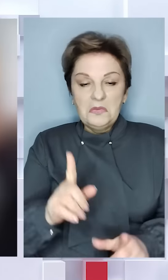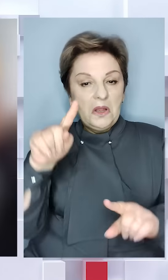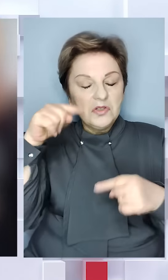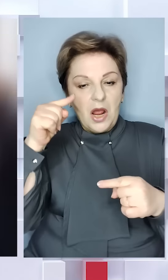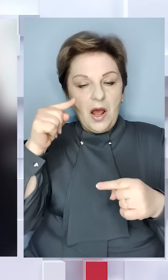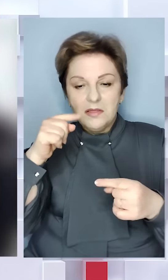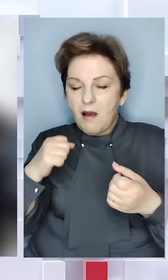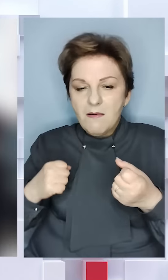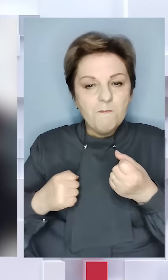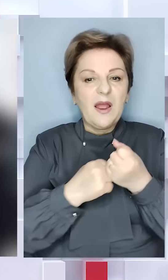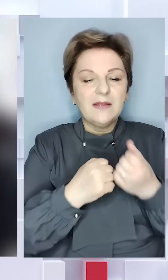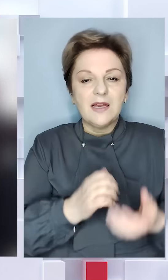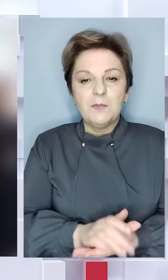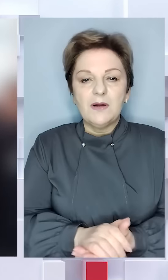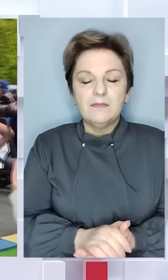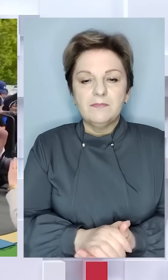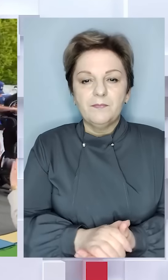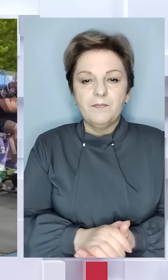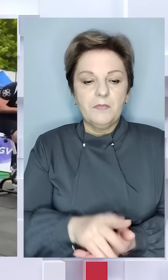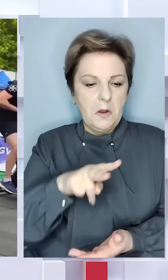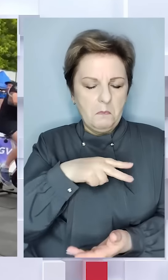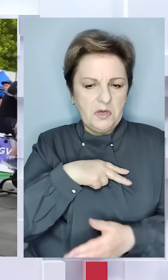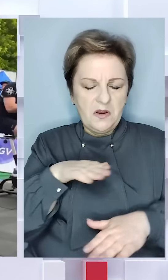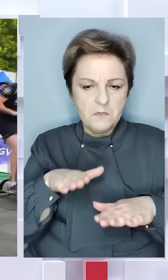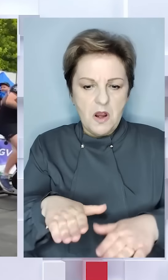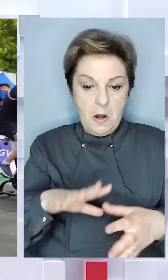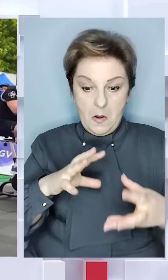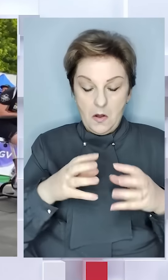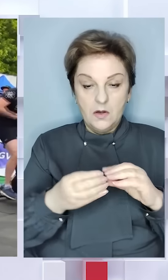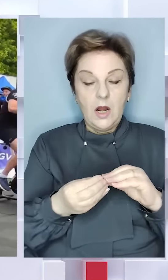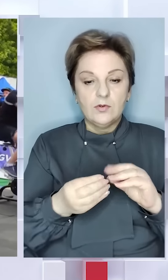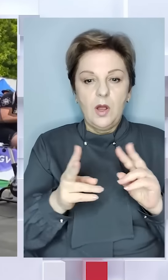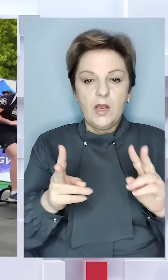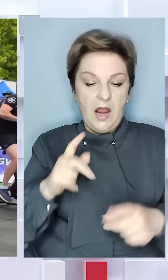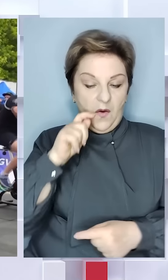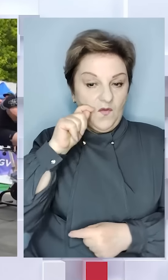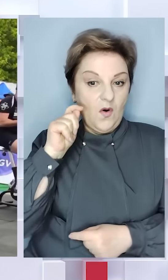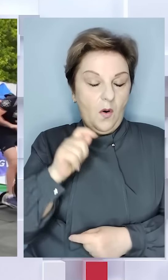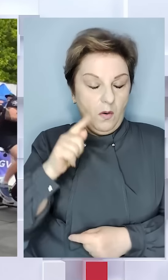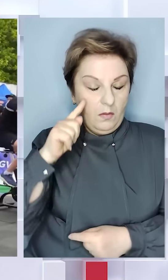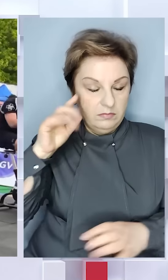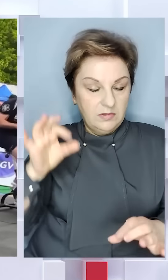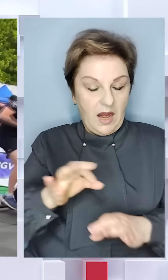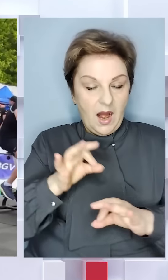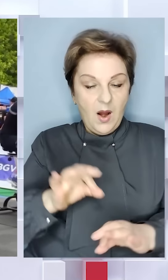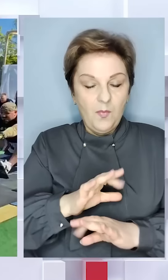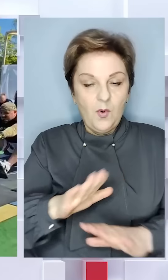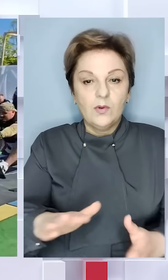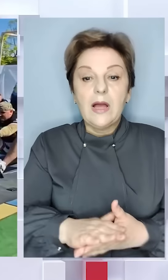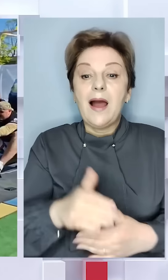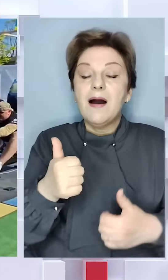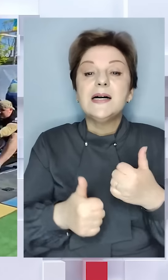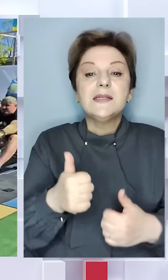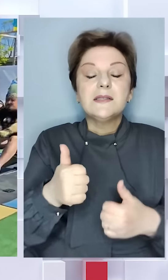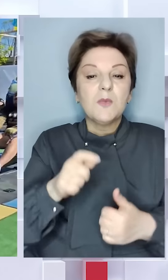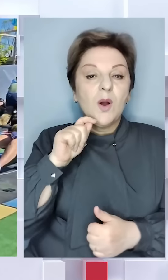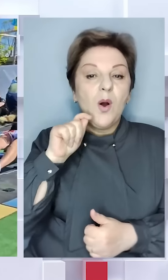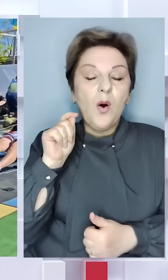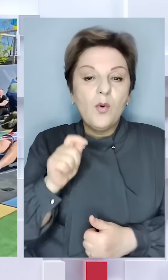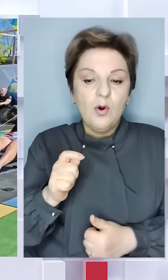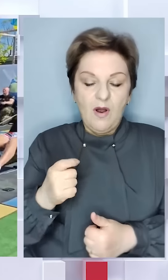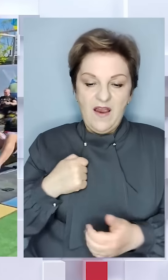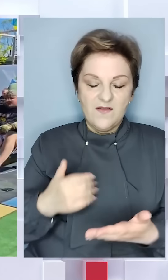Шалена підтримка. Міша, давай! Призові місця і результати, яких в Україні ще не було. Ігор! Змагання